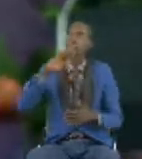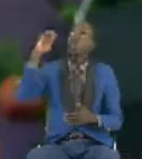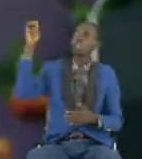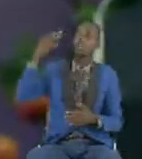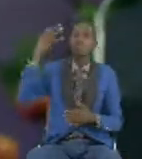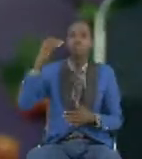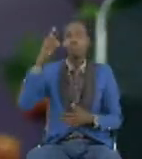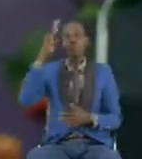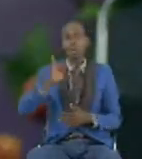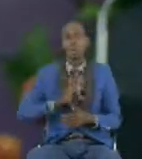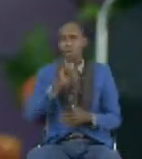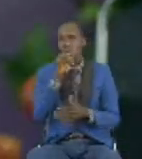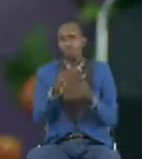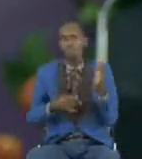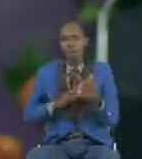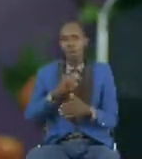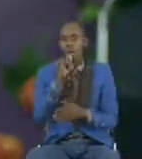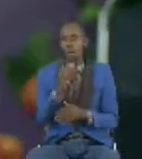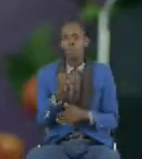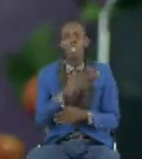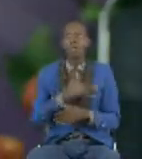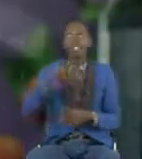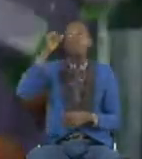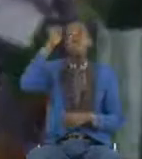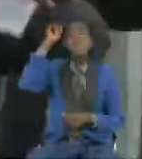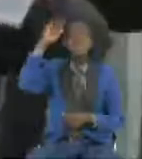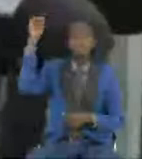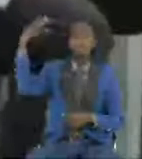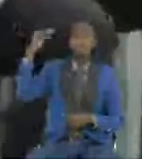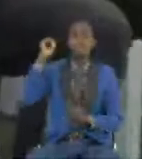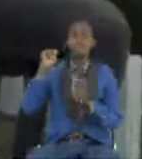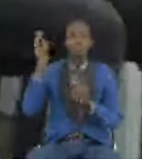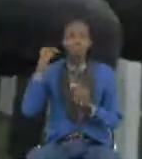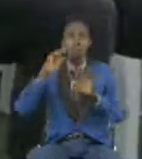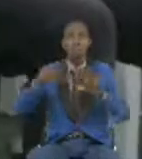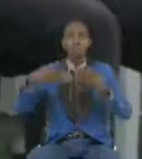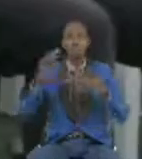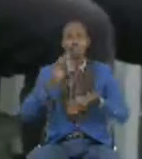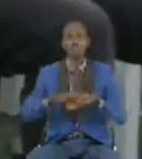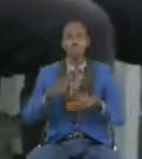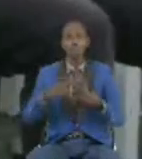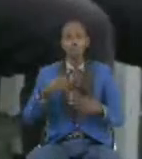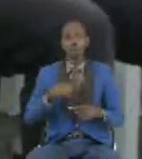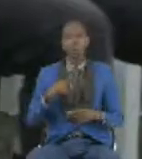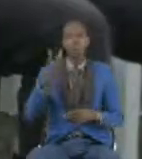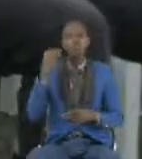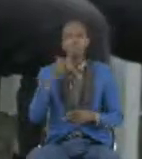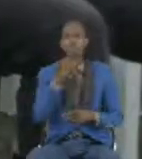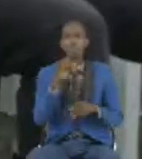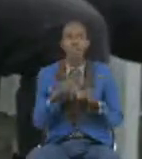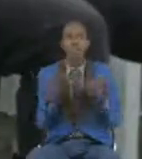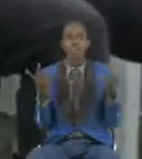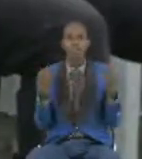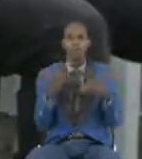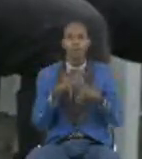suis ce que je suis. Et sa grâce envers moi n'a pas été vaine. Loin de